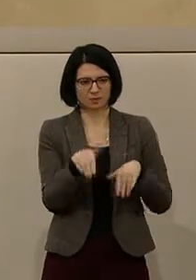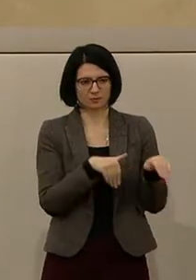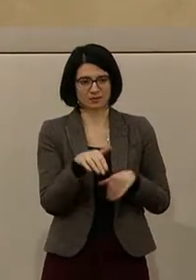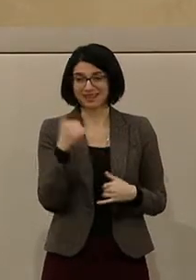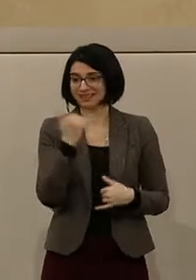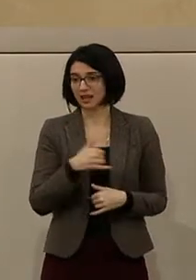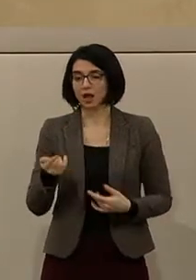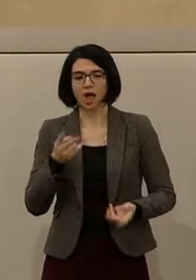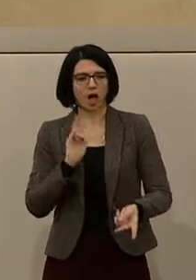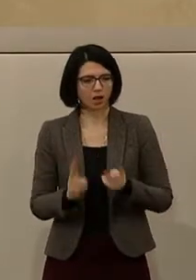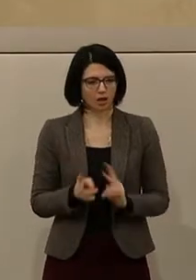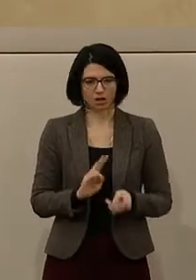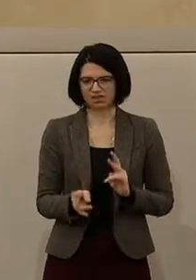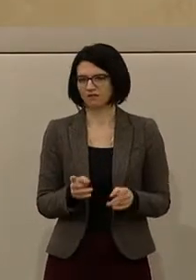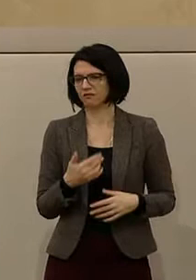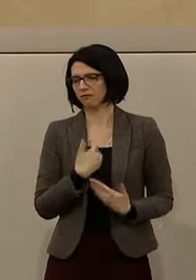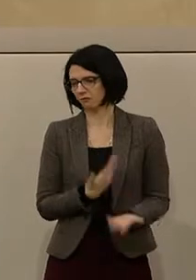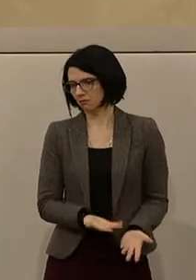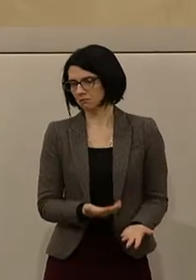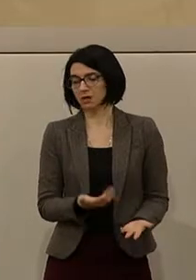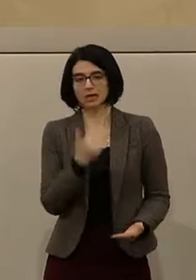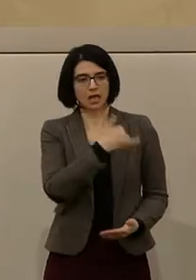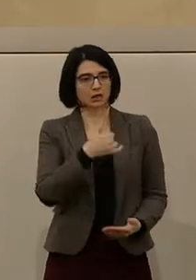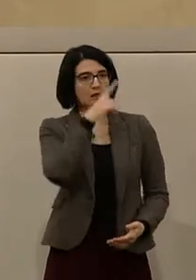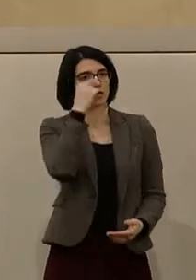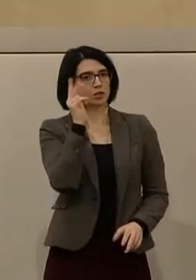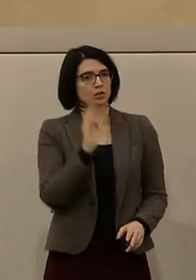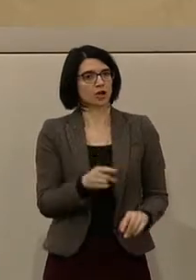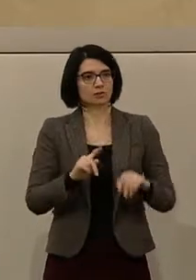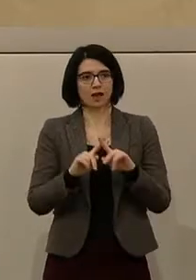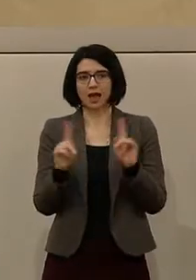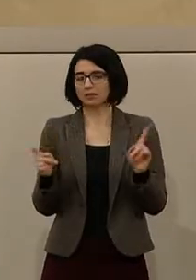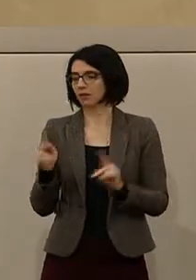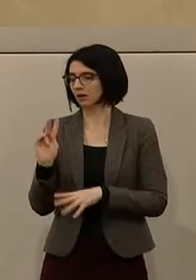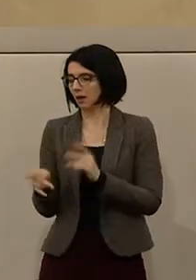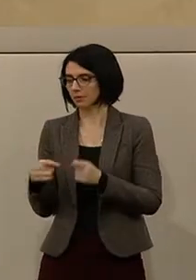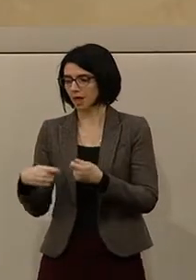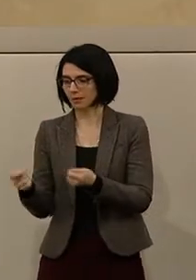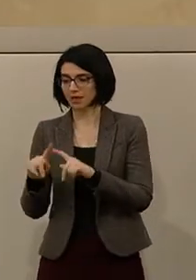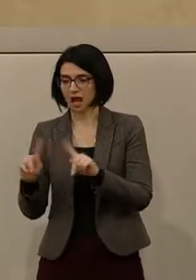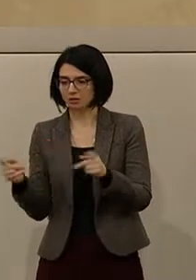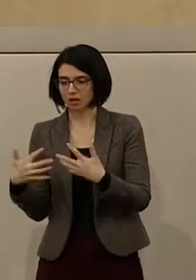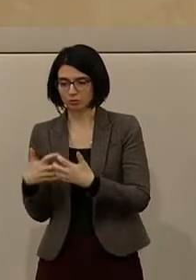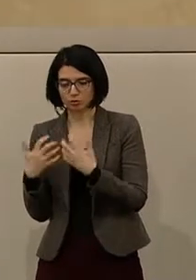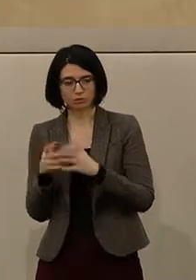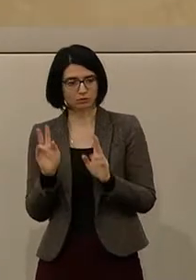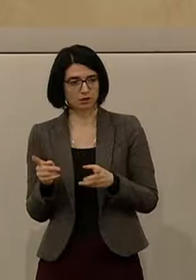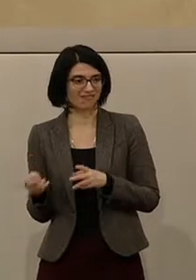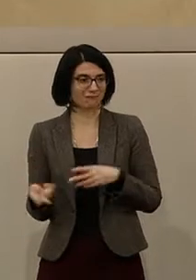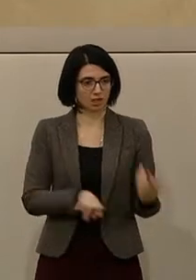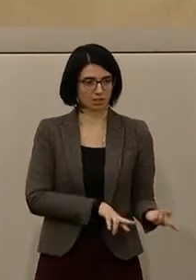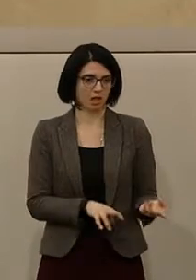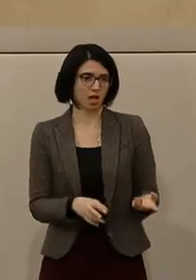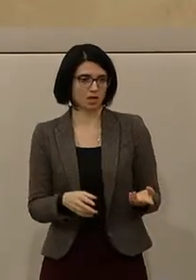die Alternative. Es haben ja die Menschen auch die Alternative, auf andere am Kapitalmarkt, andere Produkte auszuweichen,